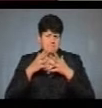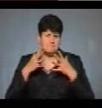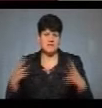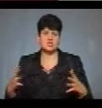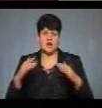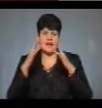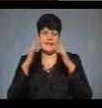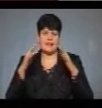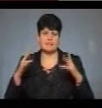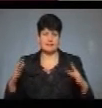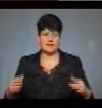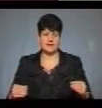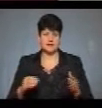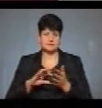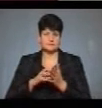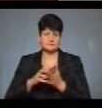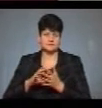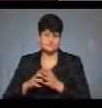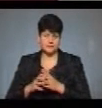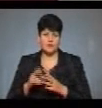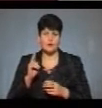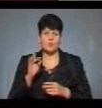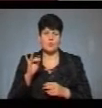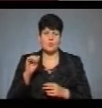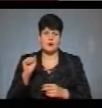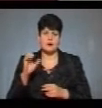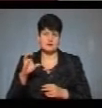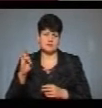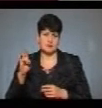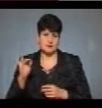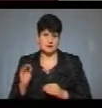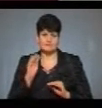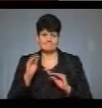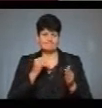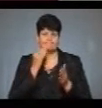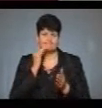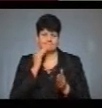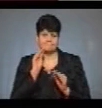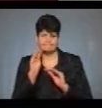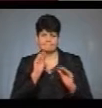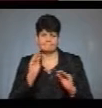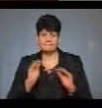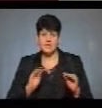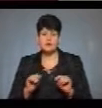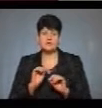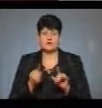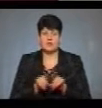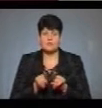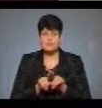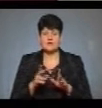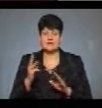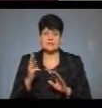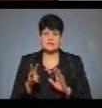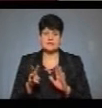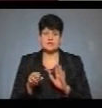Її зробили із 4 000 круасанів, оздобили 36 імбирними пряниками. Їх розставили на ялинці так само, як розташовані